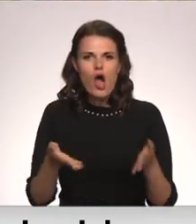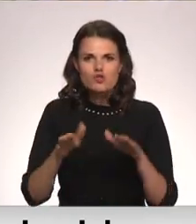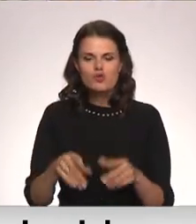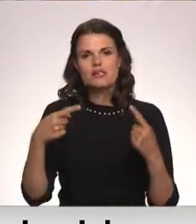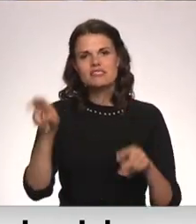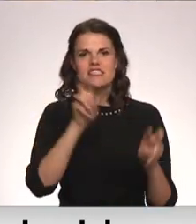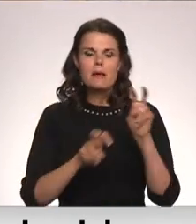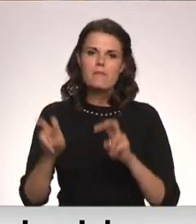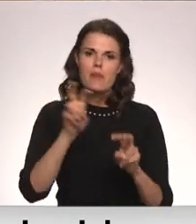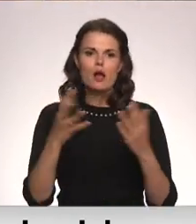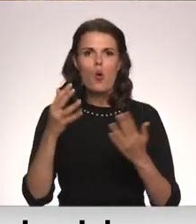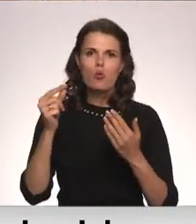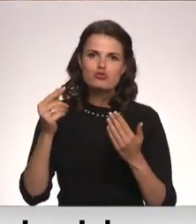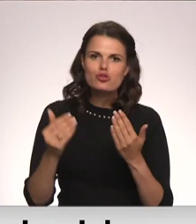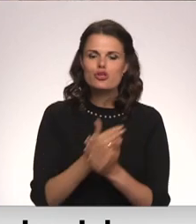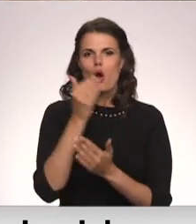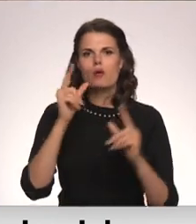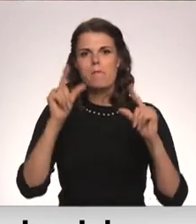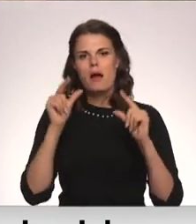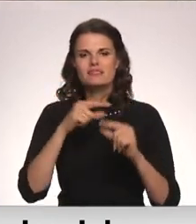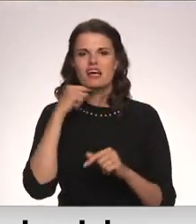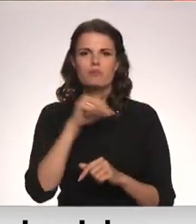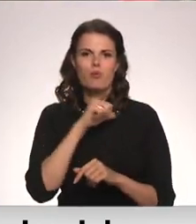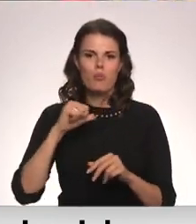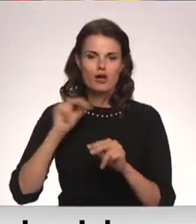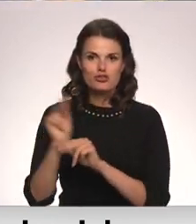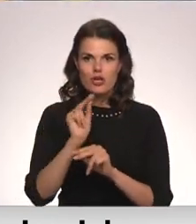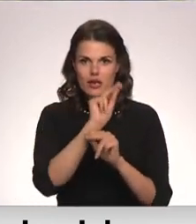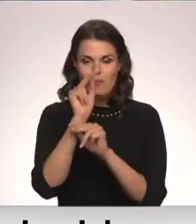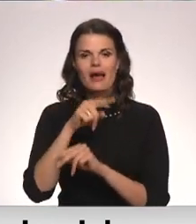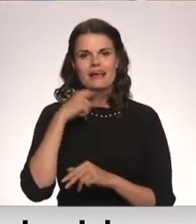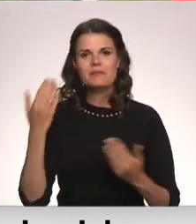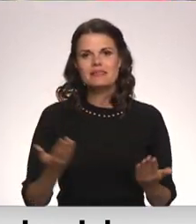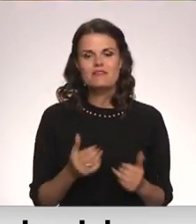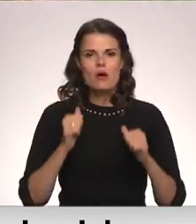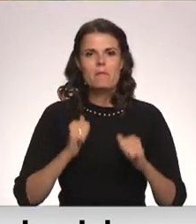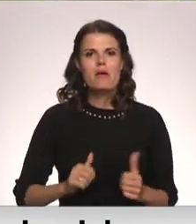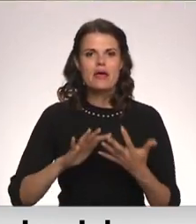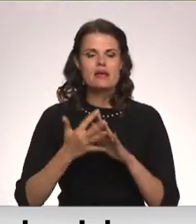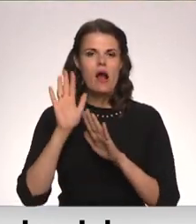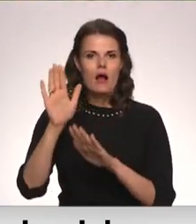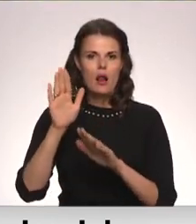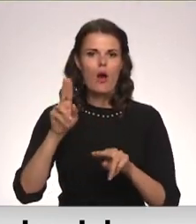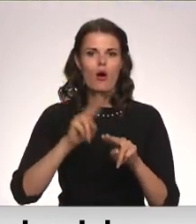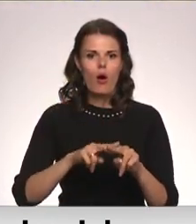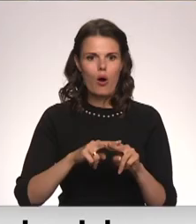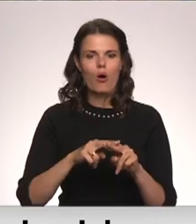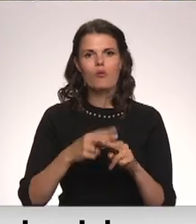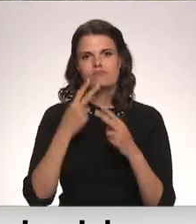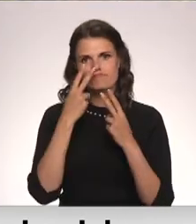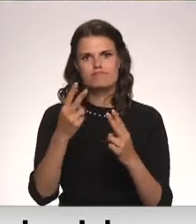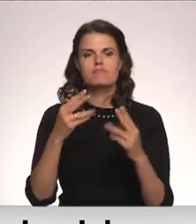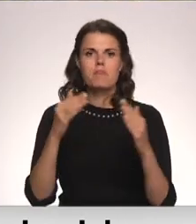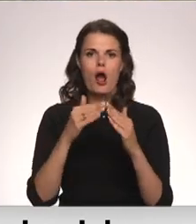meklē tieši kaut ko jaunāku un mazāku ieguldījumu jāveic. Gribas dzīvot mierīgāk laukos un skatām māju dēlam.